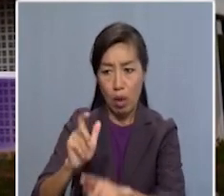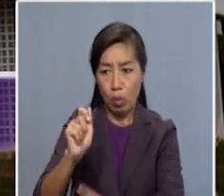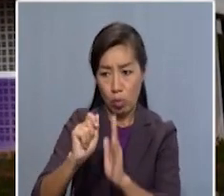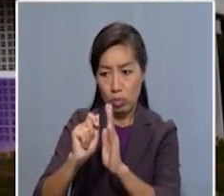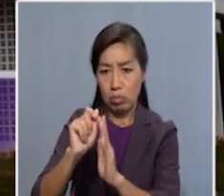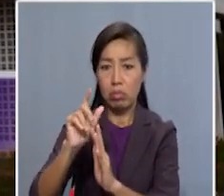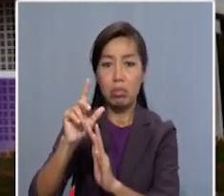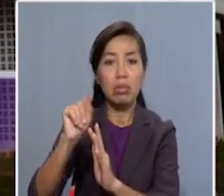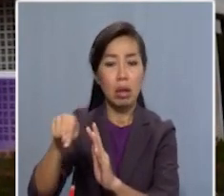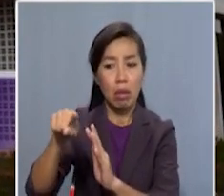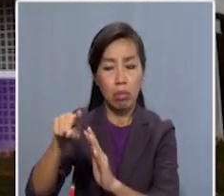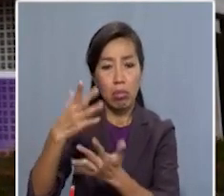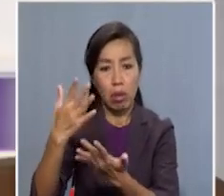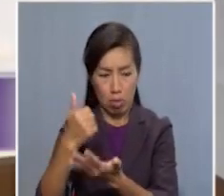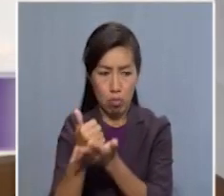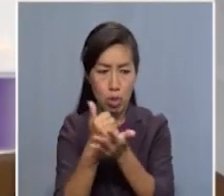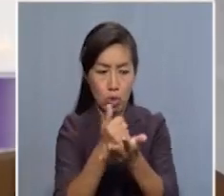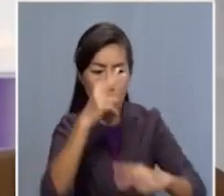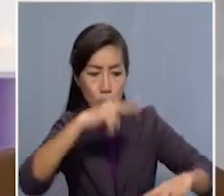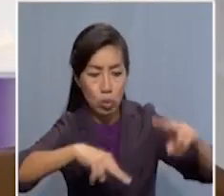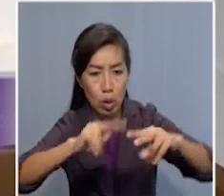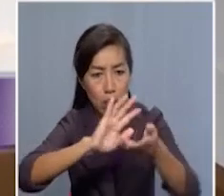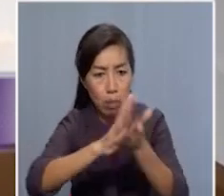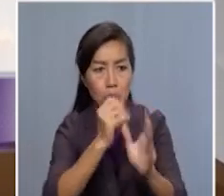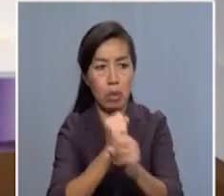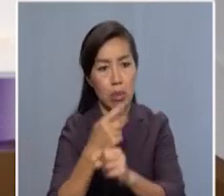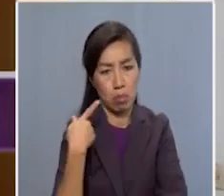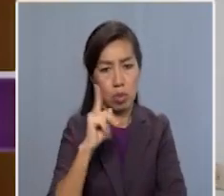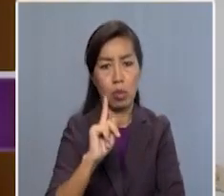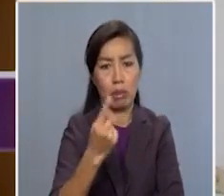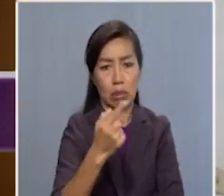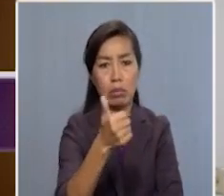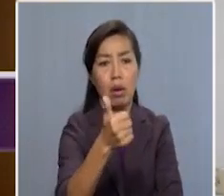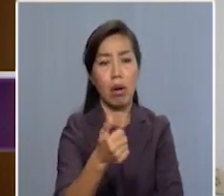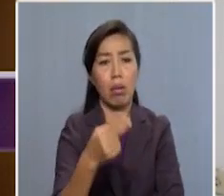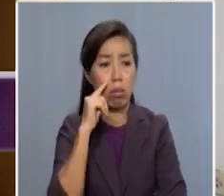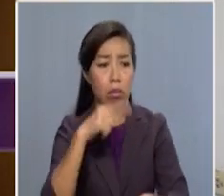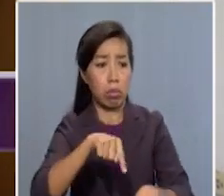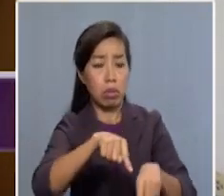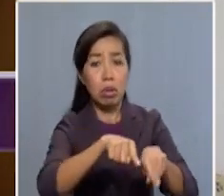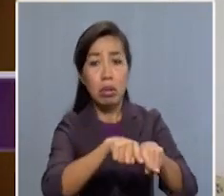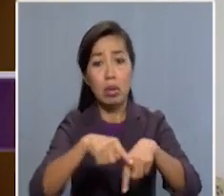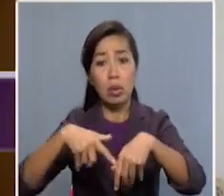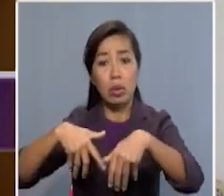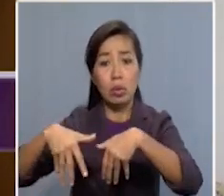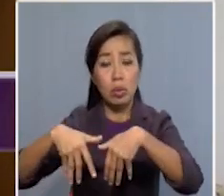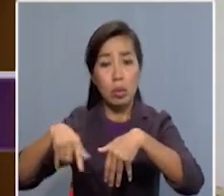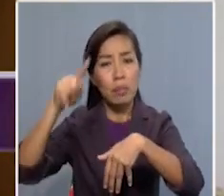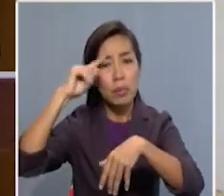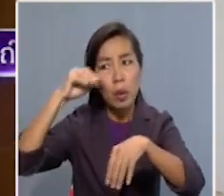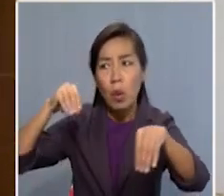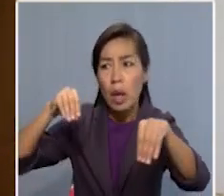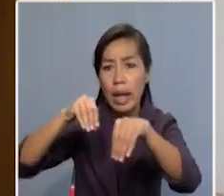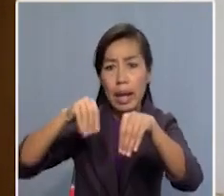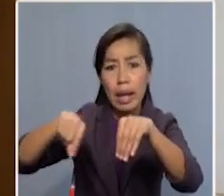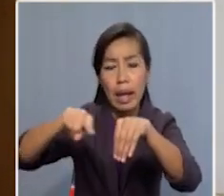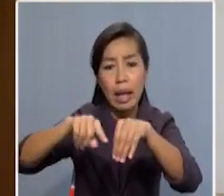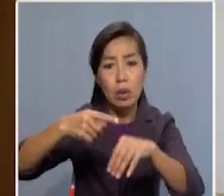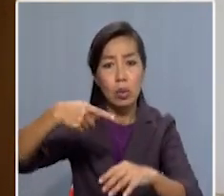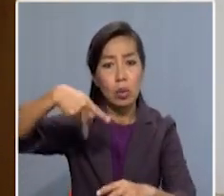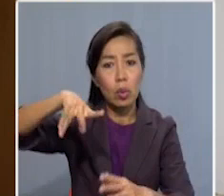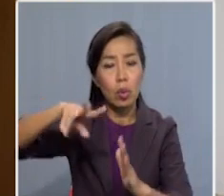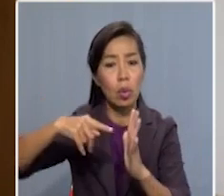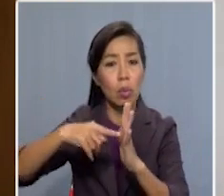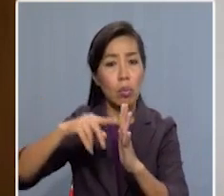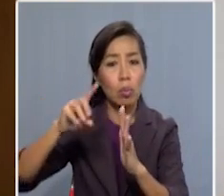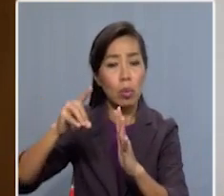ข้ามาดูแลพลิกฟื้นเผื่อจะกลับมาใช้ประโยชน์อะไรได้บ้างนะคะเพราะว่าตรงนี้เนี่ยอยู่ห่างจากจุดผ่านแดนถาวรด้านภูดู่